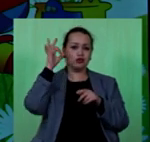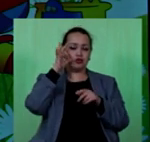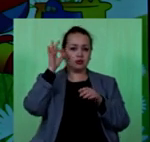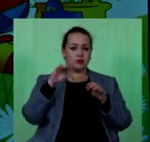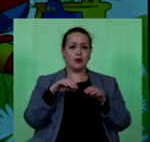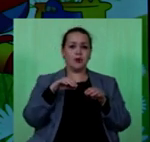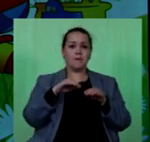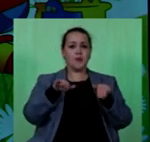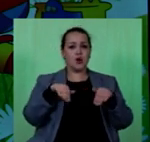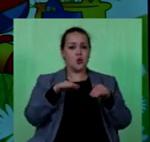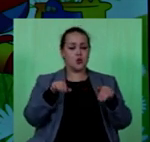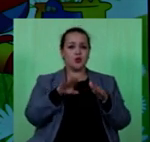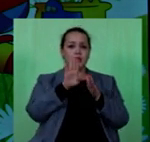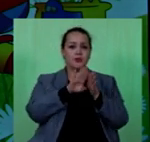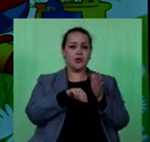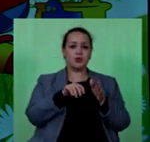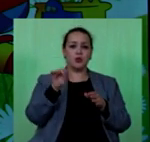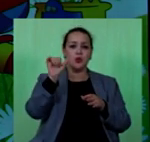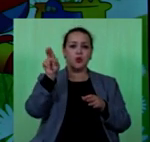безударный и